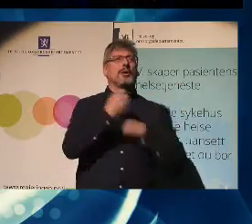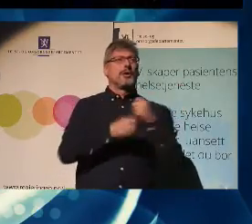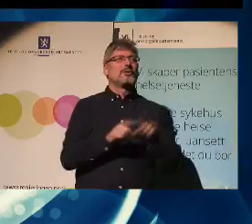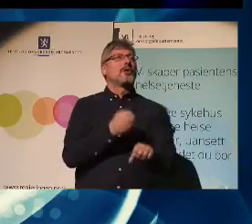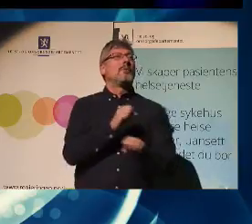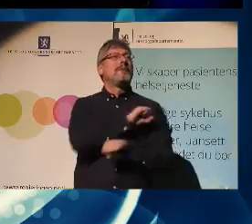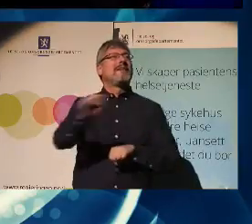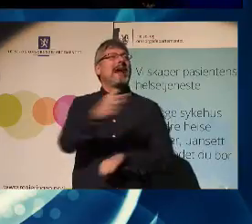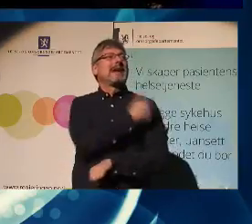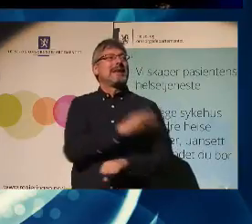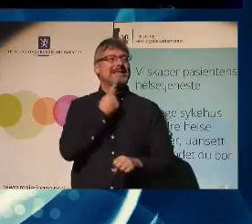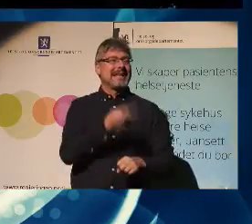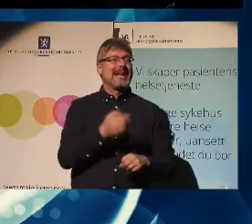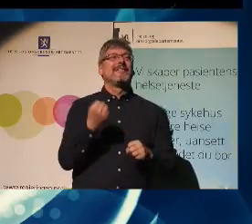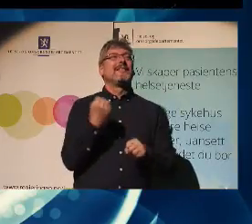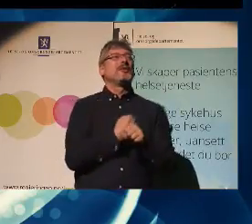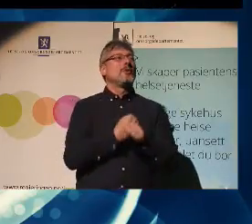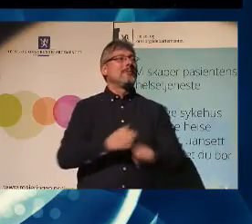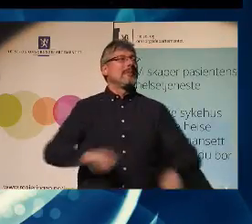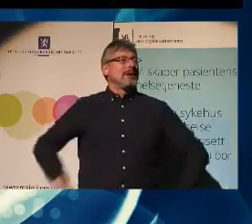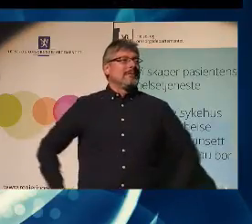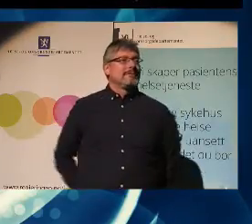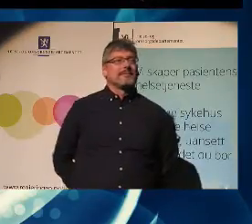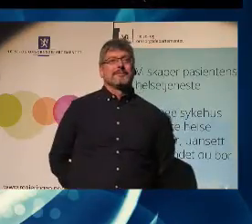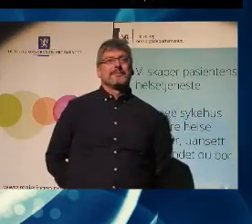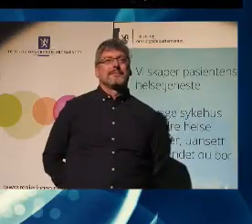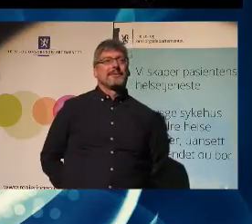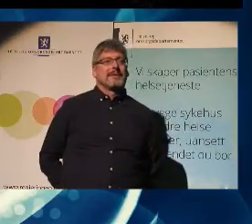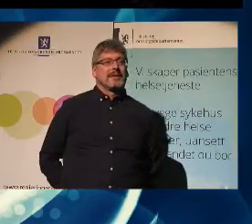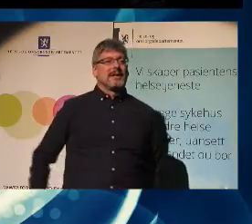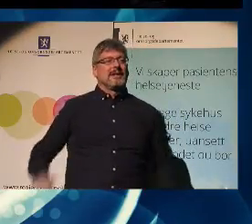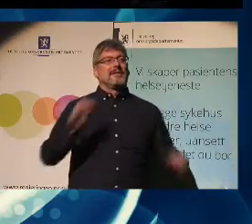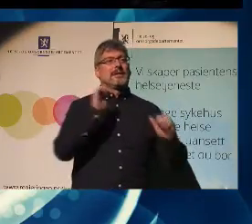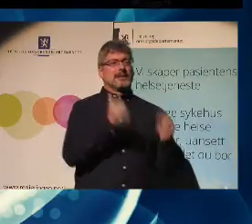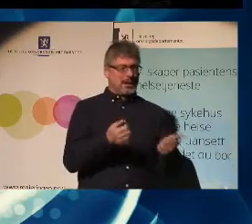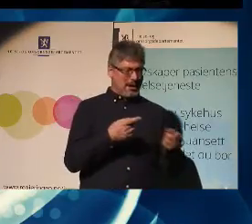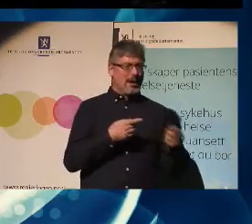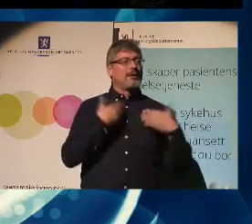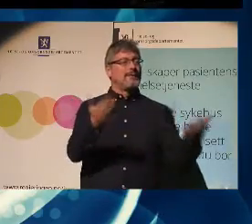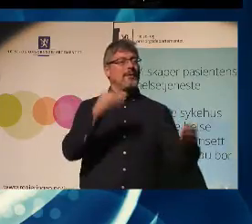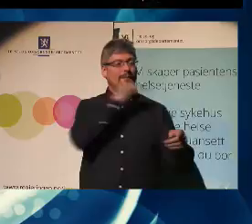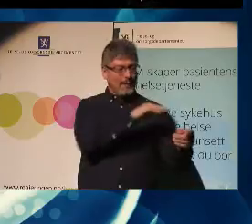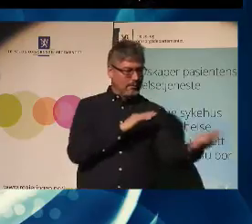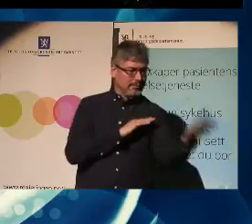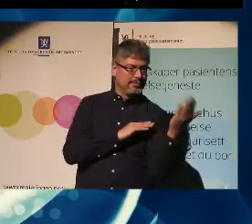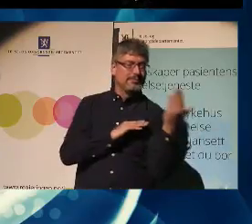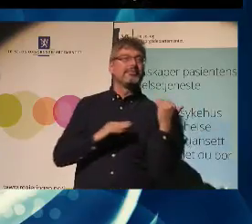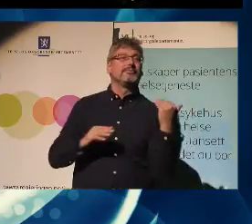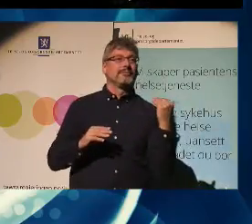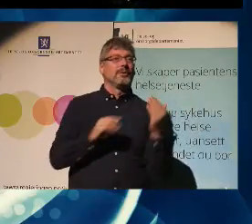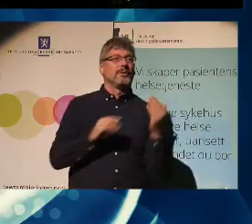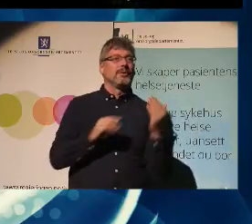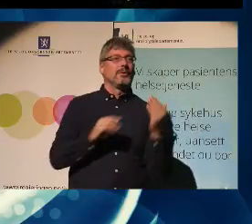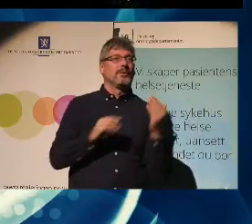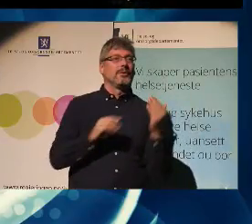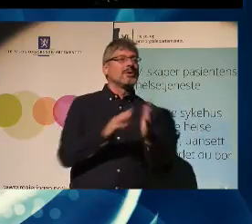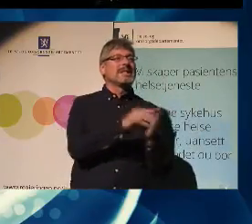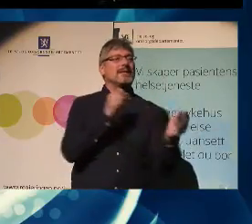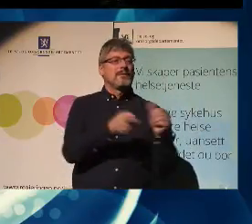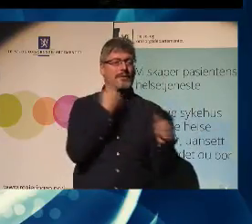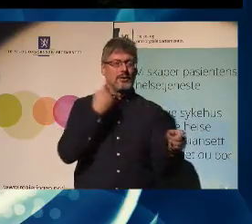sier at de gjør, nemlig at de jobber med hendene på ryggen. De skal istandsette folk og få fram ressursene hos folk flest. Og det vil både